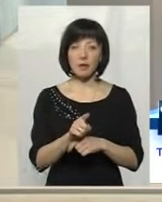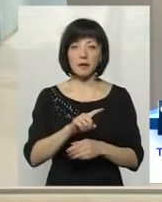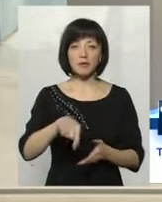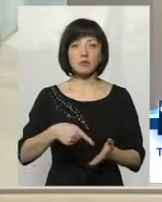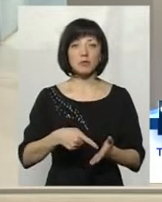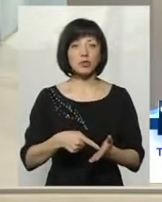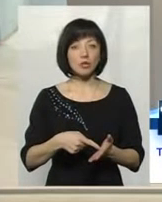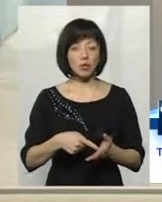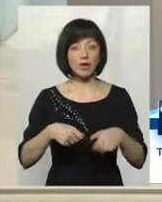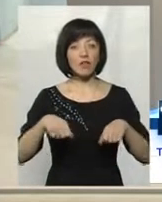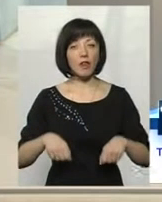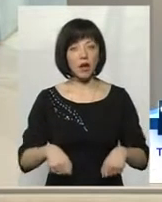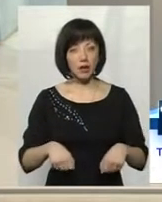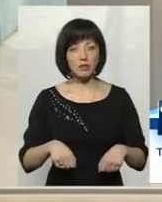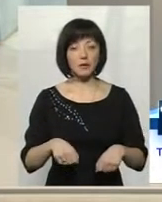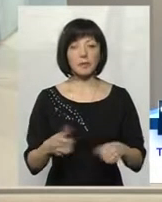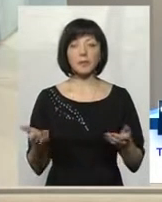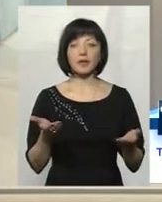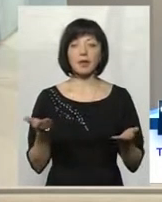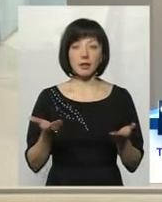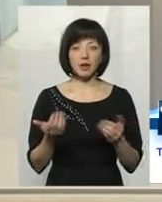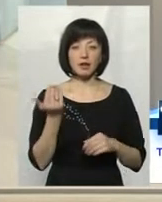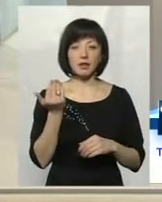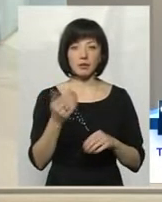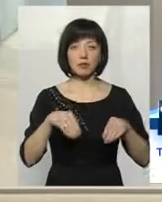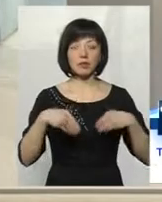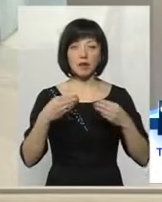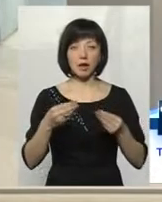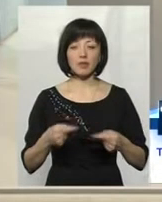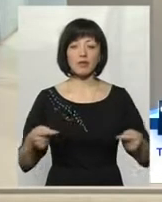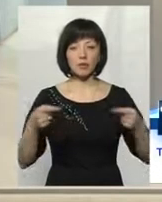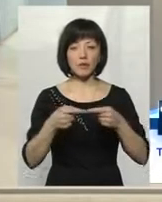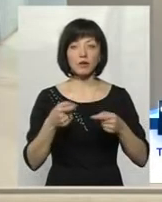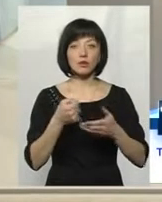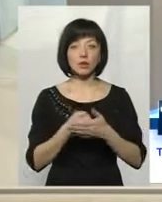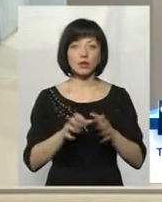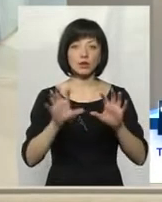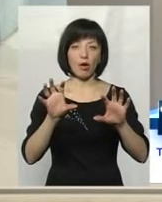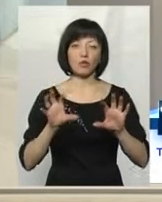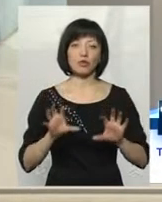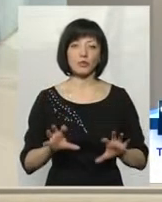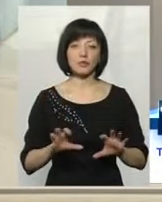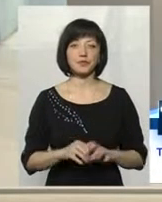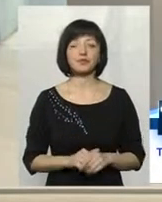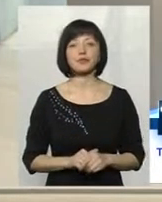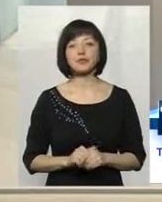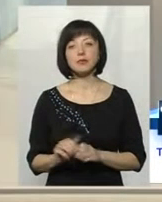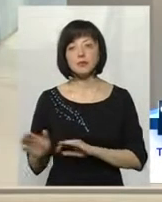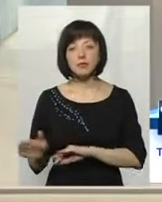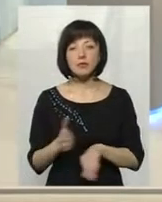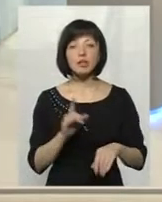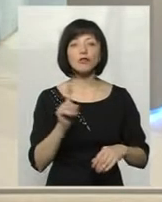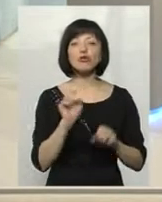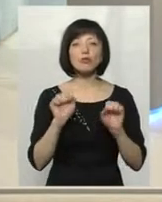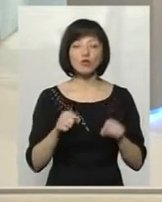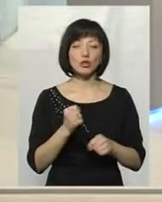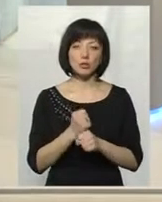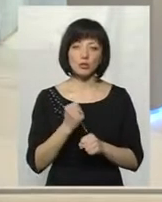міської влади, яке їм надано відповідності до чинного законодавства. Що можемо